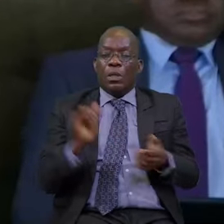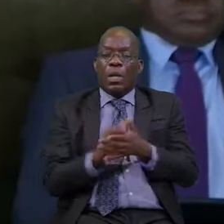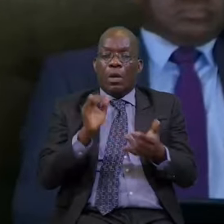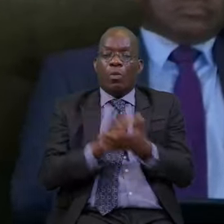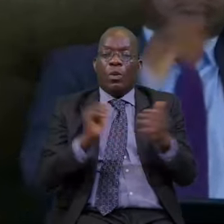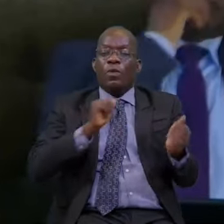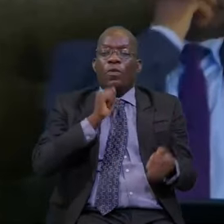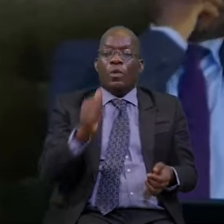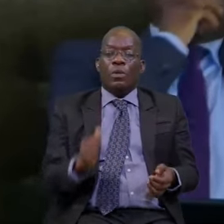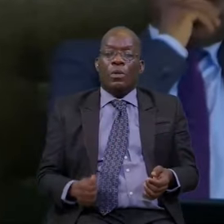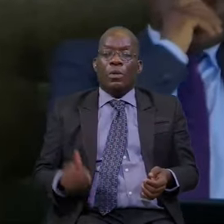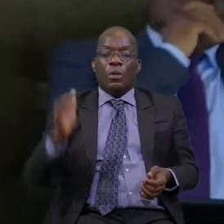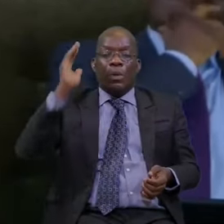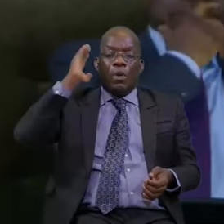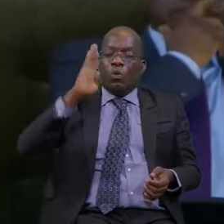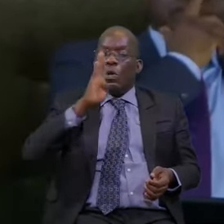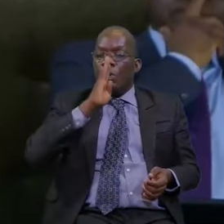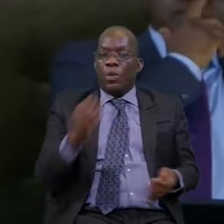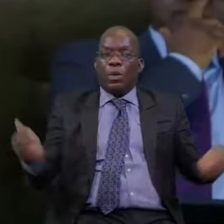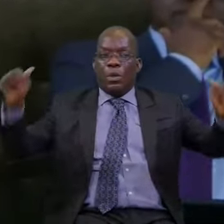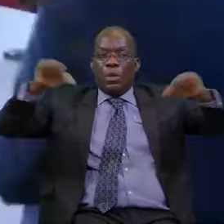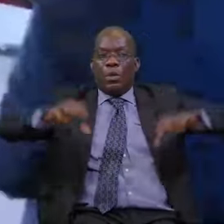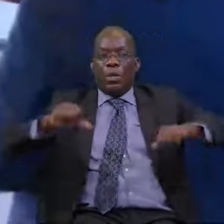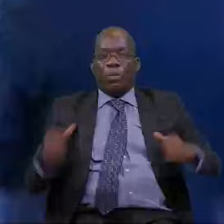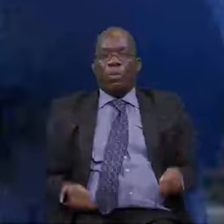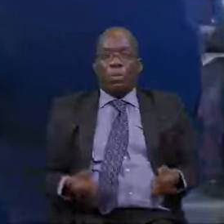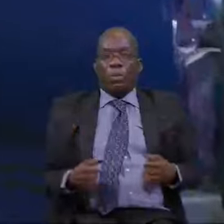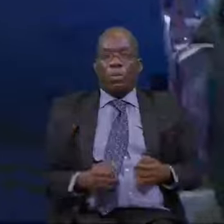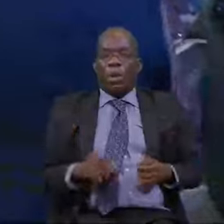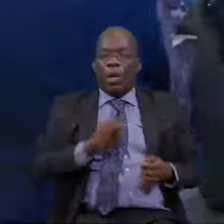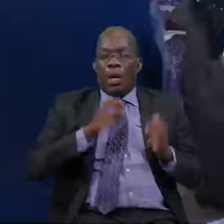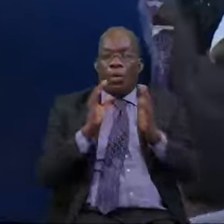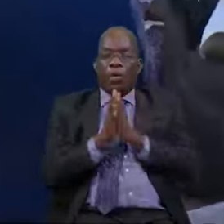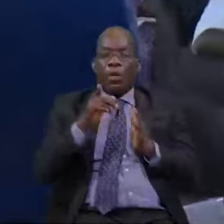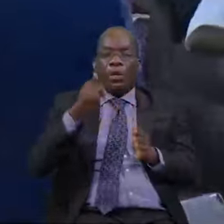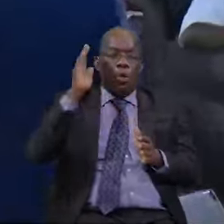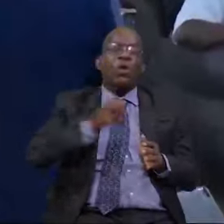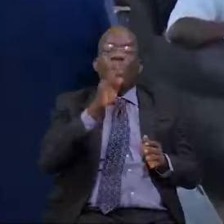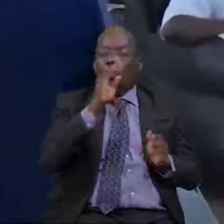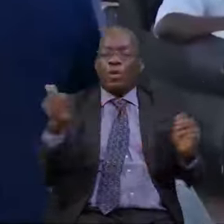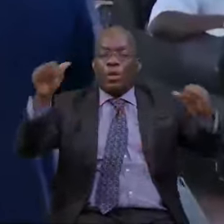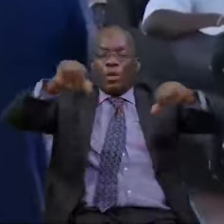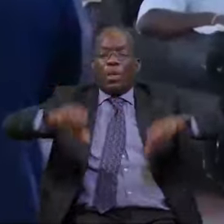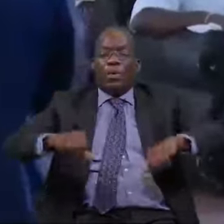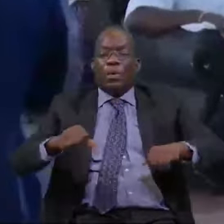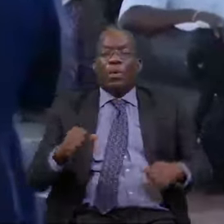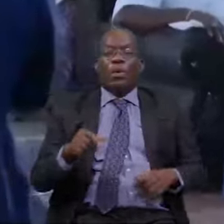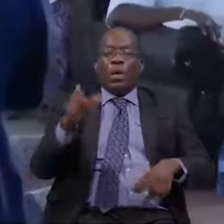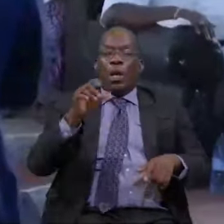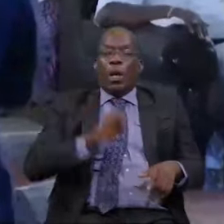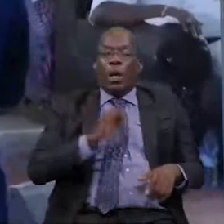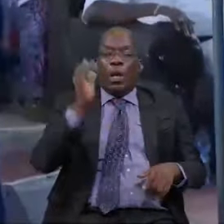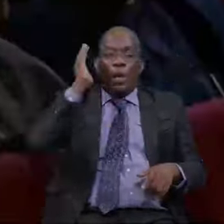pas sera condamné. Je prie que vous ne soyez pas condamné. Je ne serai